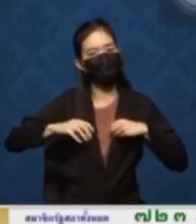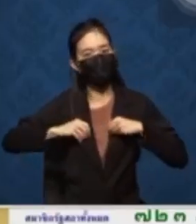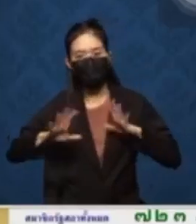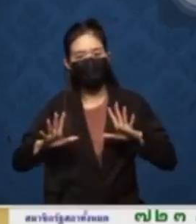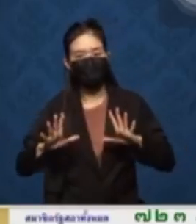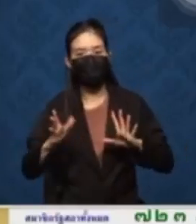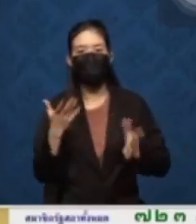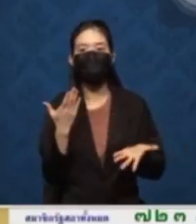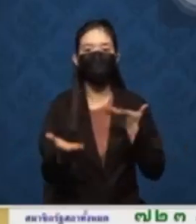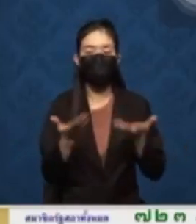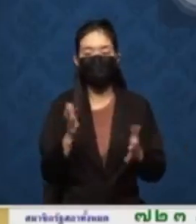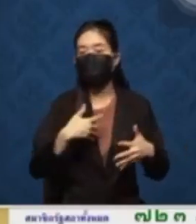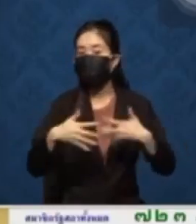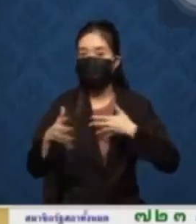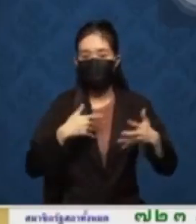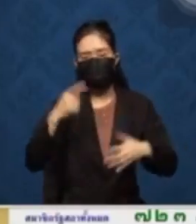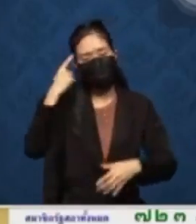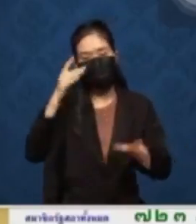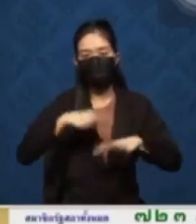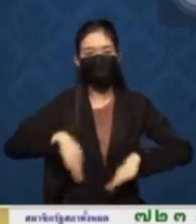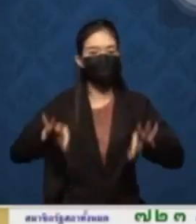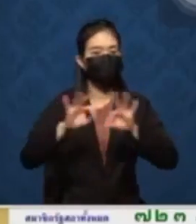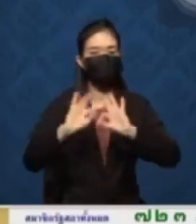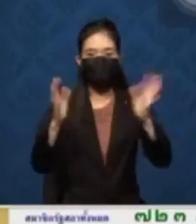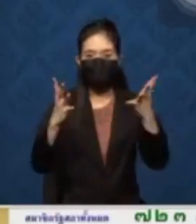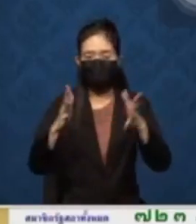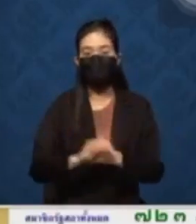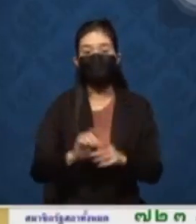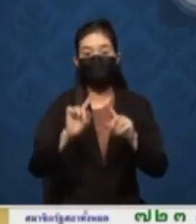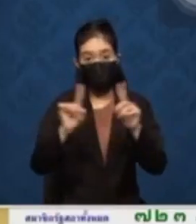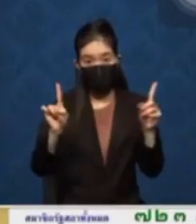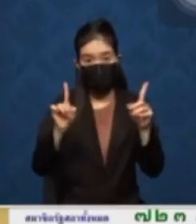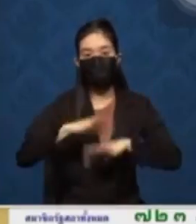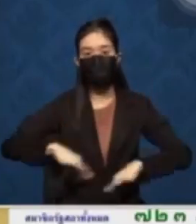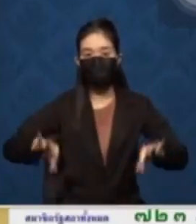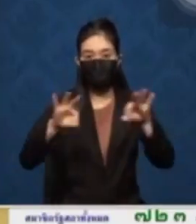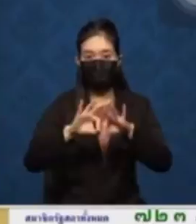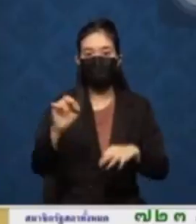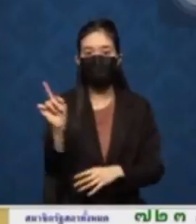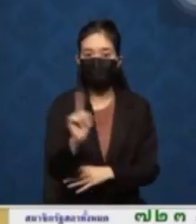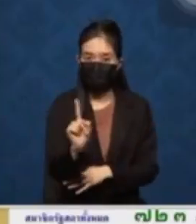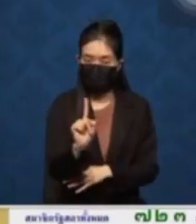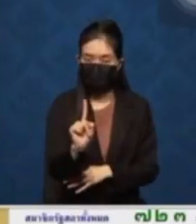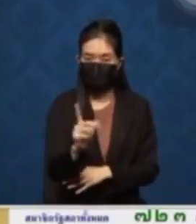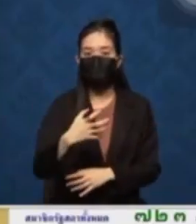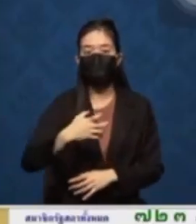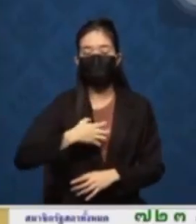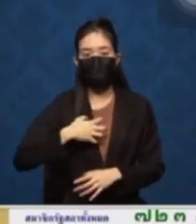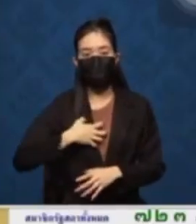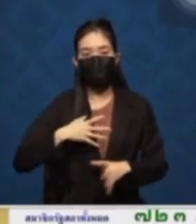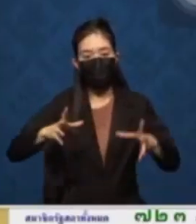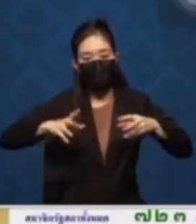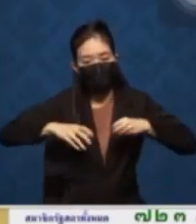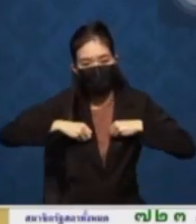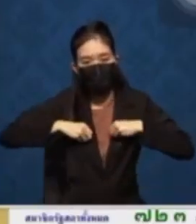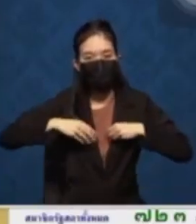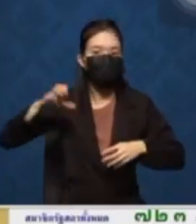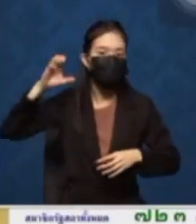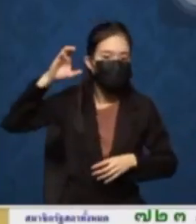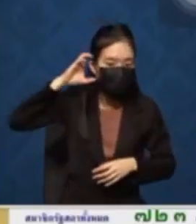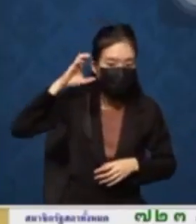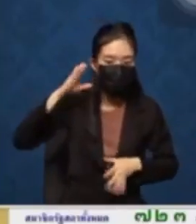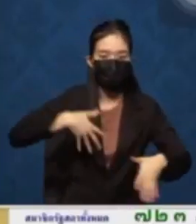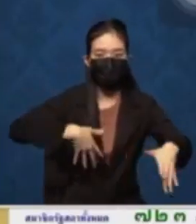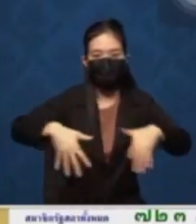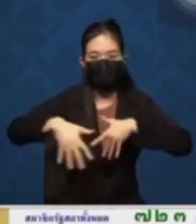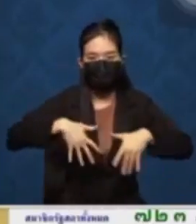านอื่นหรือไม่ตรงนั้นไม่ใช่สาระสำคัญเลยครับสิ่งที่สำคัญในวันนี้คือการที่ท่านไว้วางใจประชาชนและโหวตรับหลักการร่างแก้ไขรั